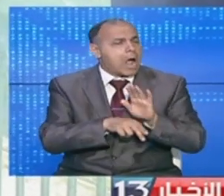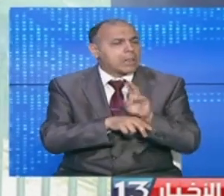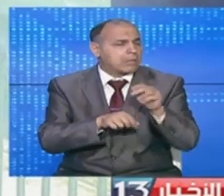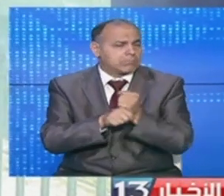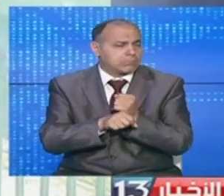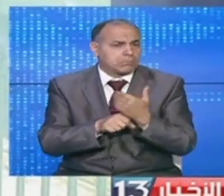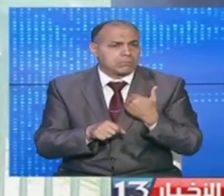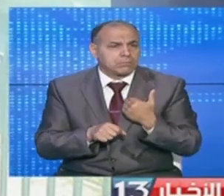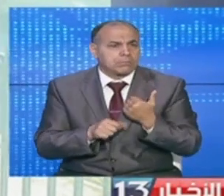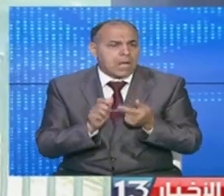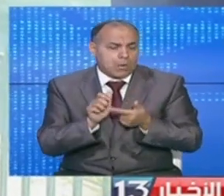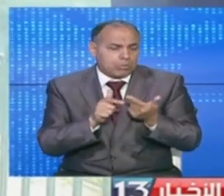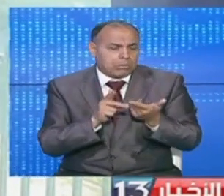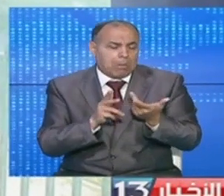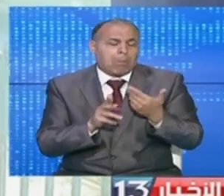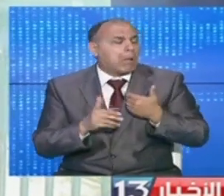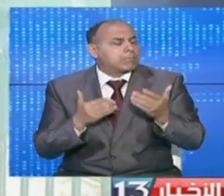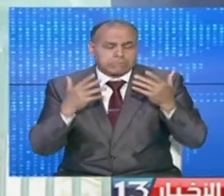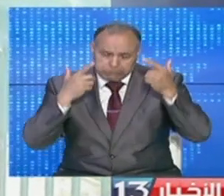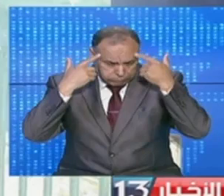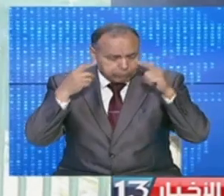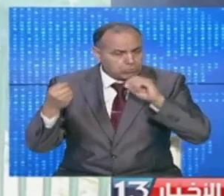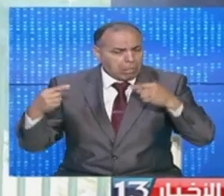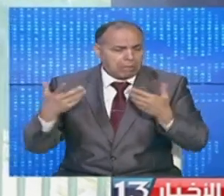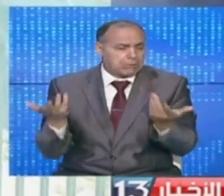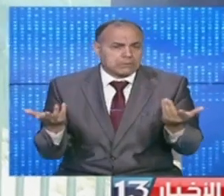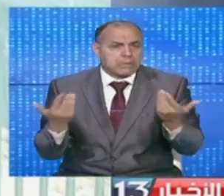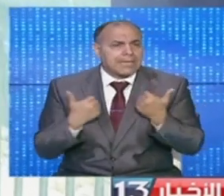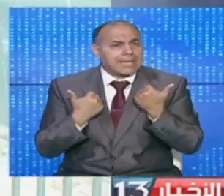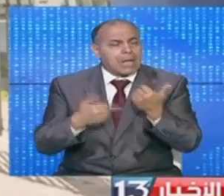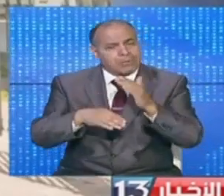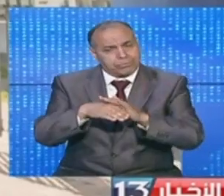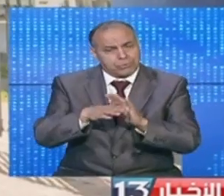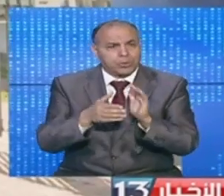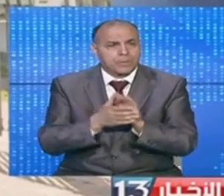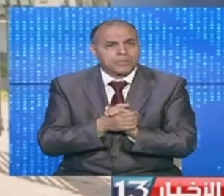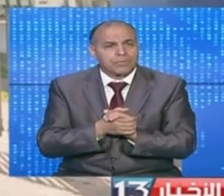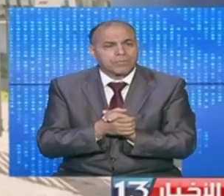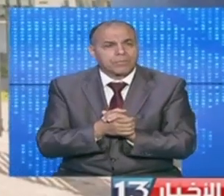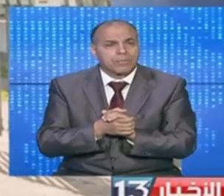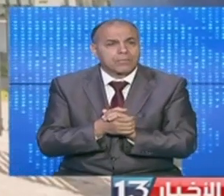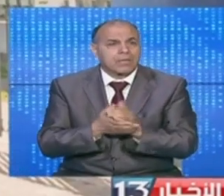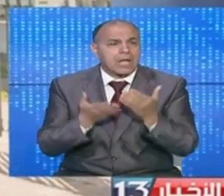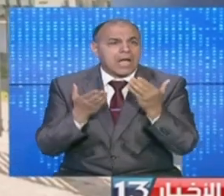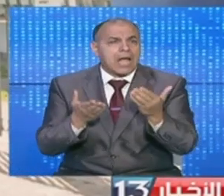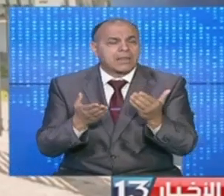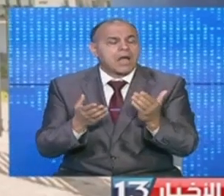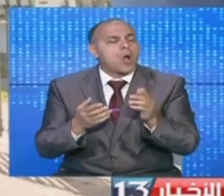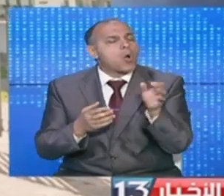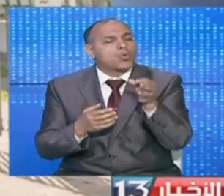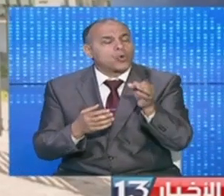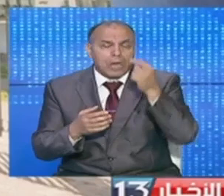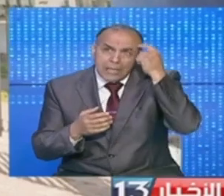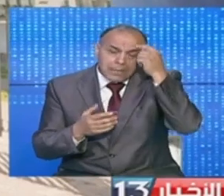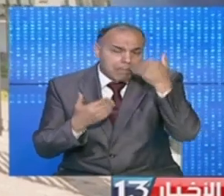مو معروفه ينهار ولين نهار ثاني تبقى فما اشكاليات نحاولوا نتلافوها. الفتره هذيك فتره معناها انتقاليه، ان